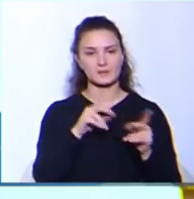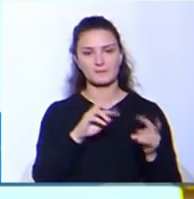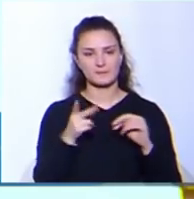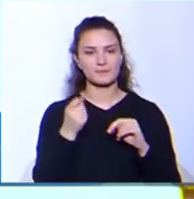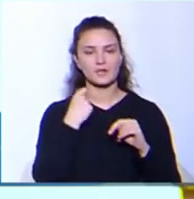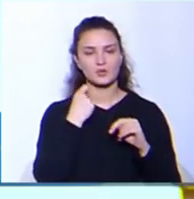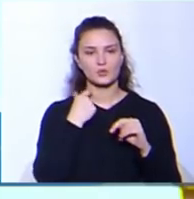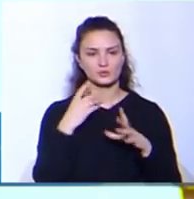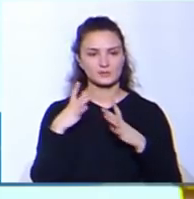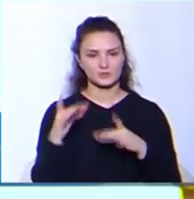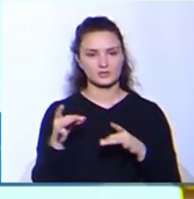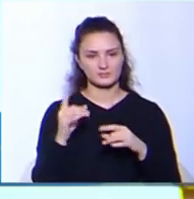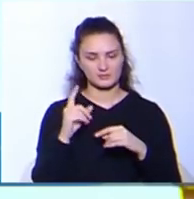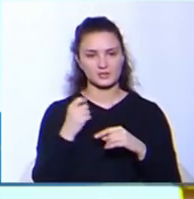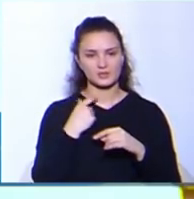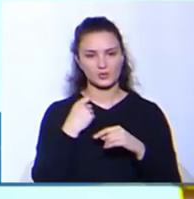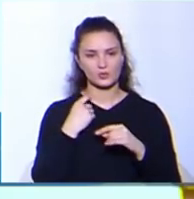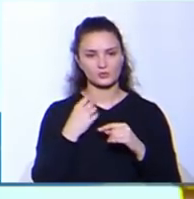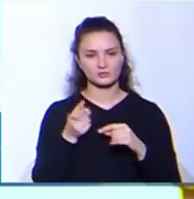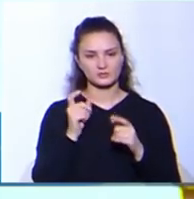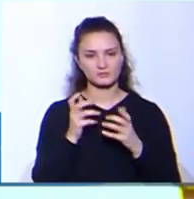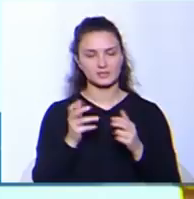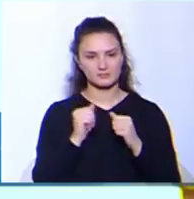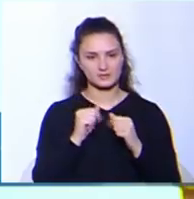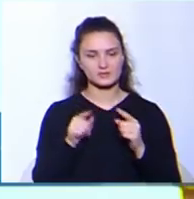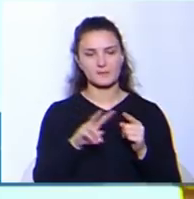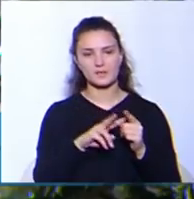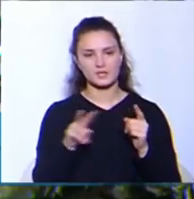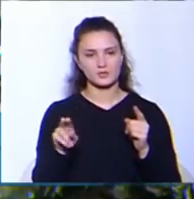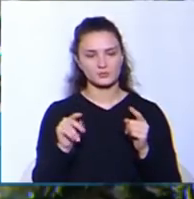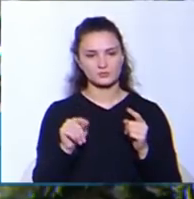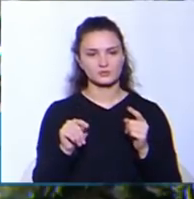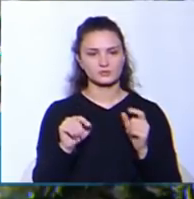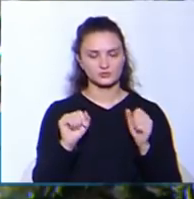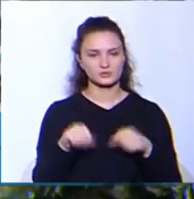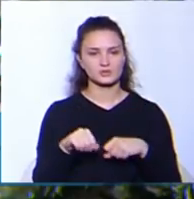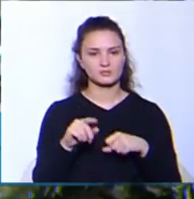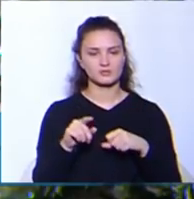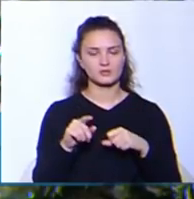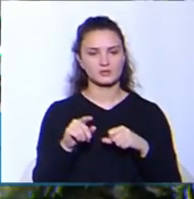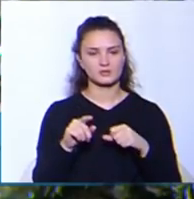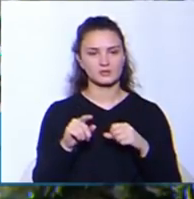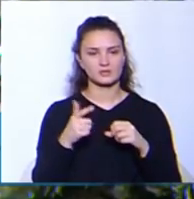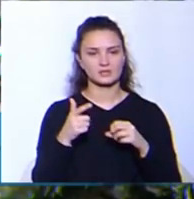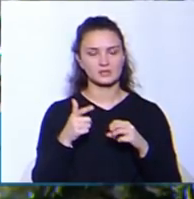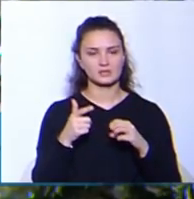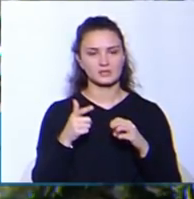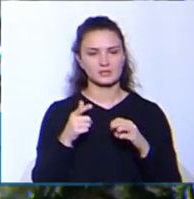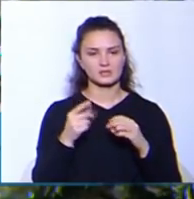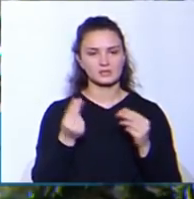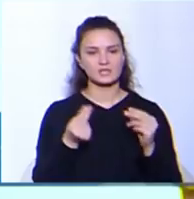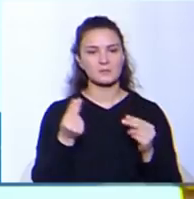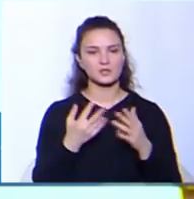ალკოჰოლ დამოკიდებულებაზე, ალკოჰოლის ჭარბად მიღებაზე, პარალელურად შეიძლება ეგრეთ წოდებულ გემბლინგზე, ანუ